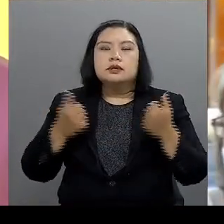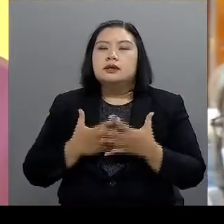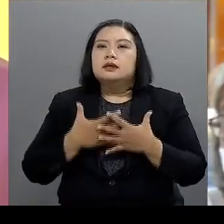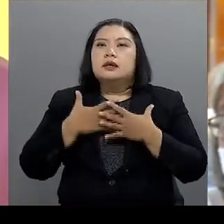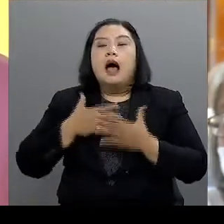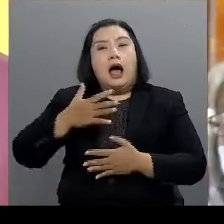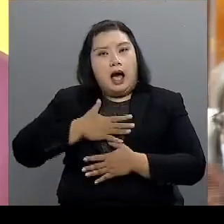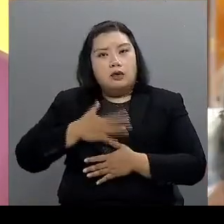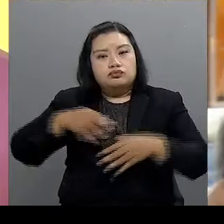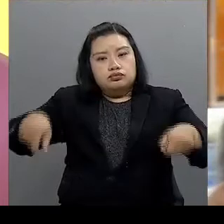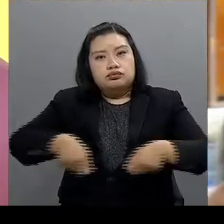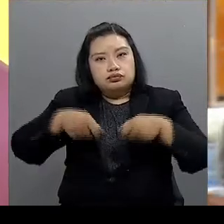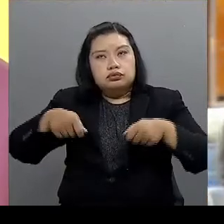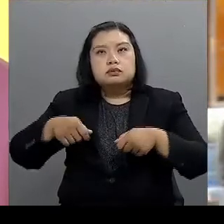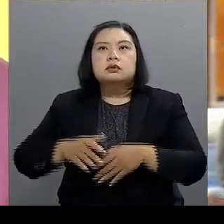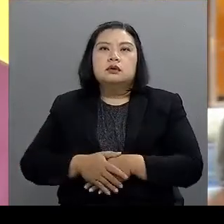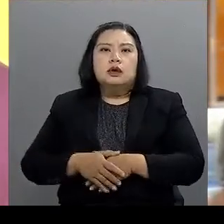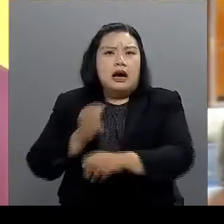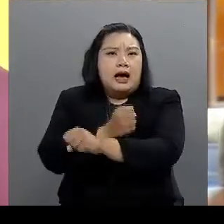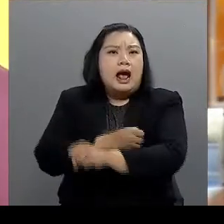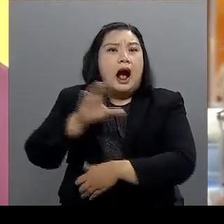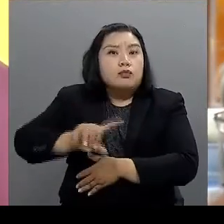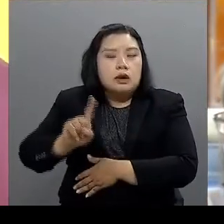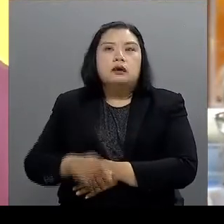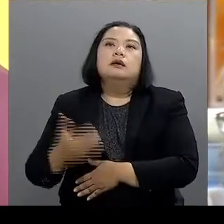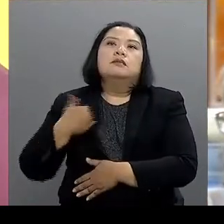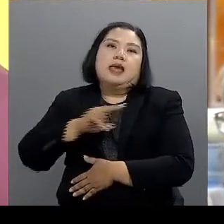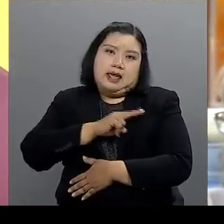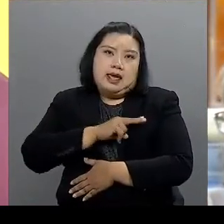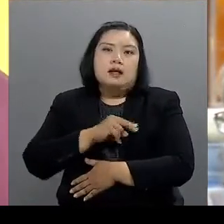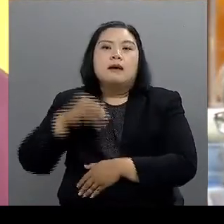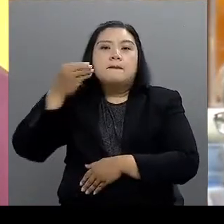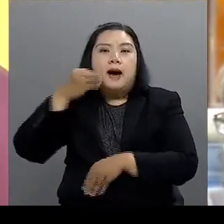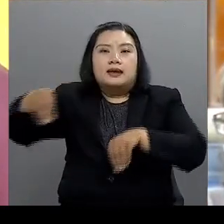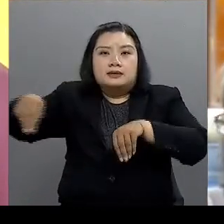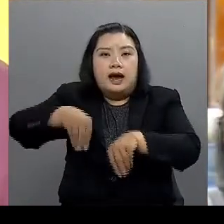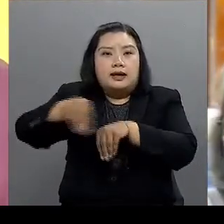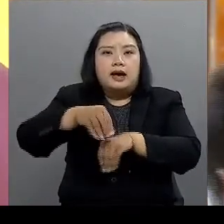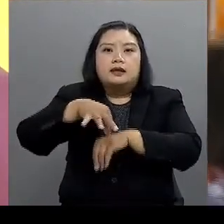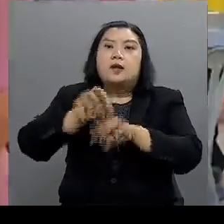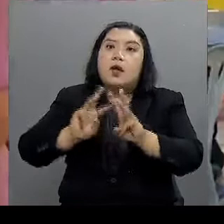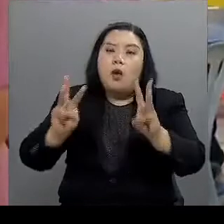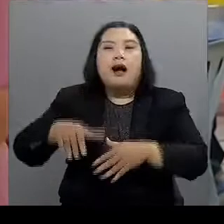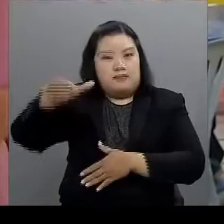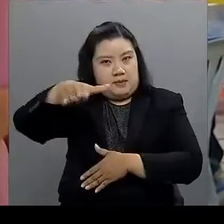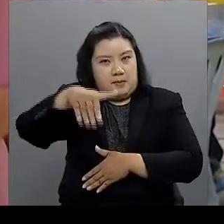ไหนบัตรจ้างนะคะทับสมัครเอาในบ้านแถวเนี้ยใครที่ตกงานมาเป็นแม่ครัวนะมาช่วยกัน